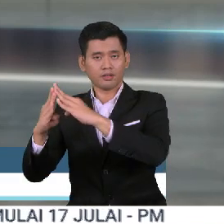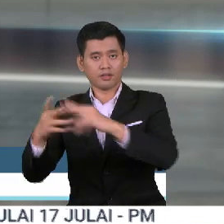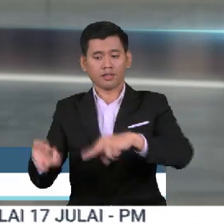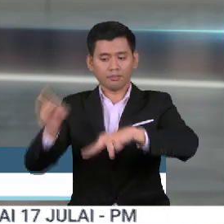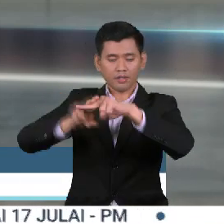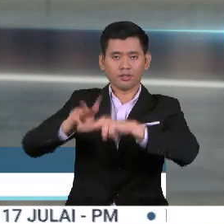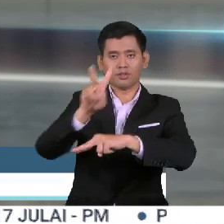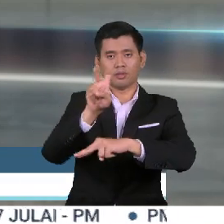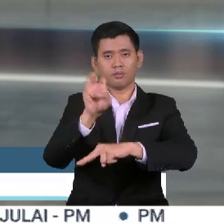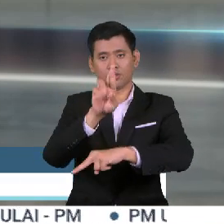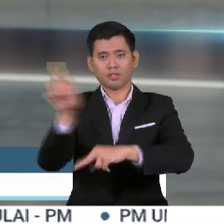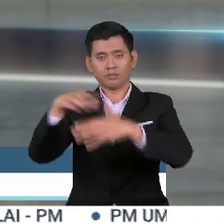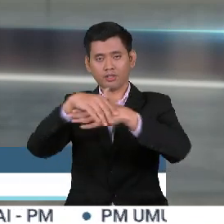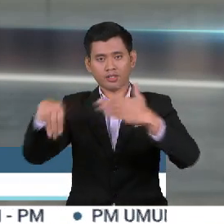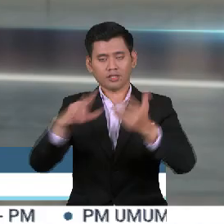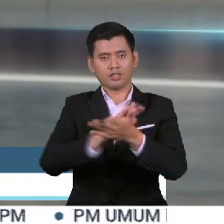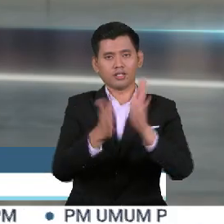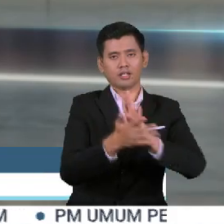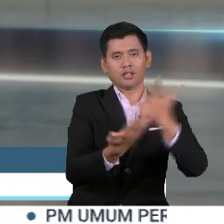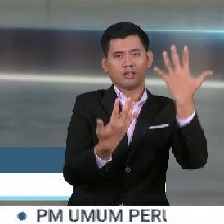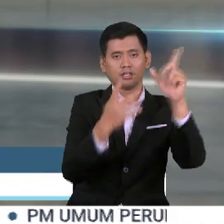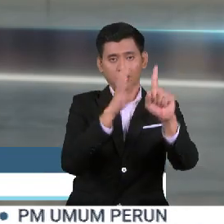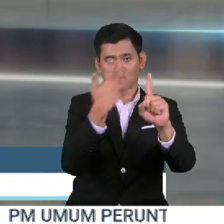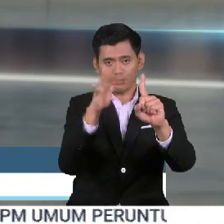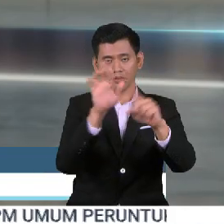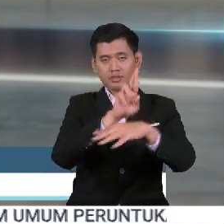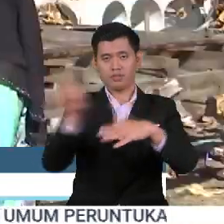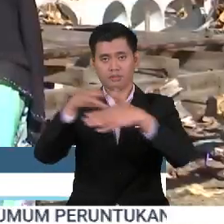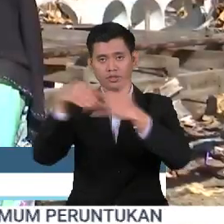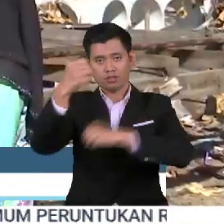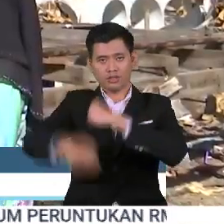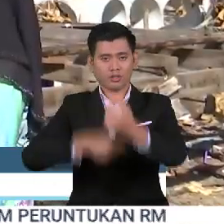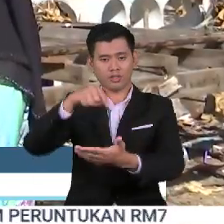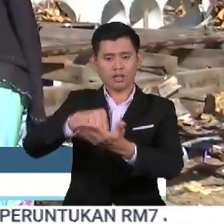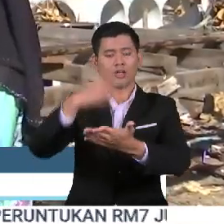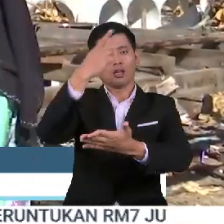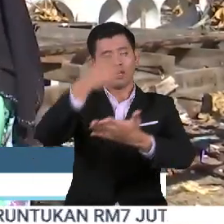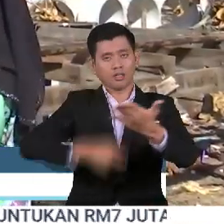20.000 Ringgit daripada 15.000 Ringgit tahun ini dan Nature